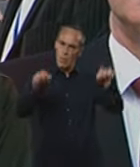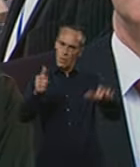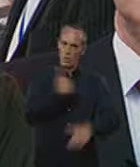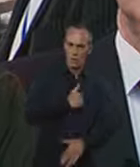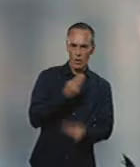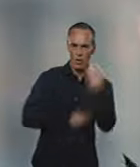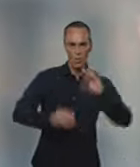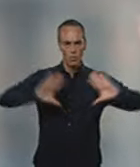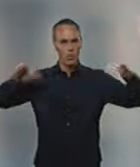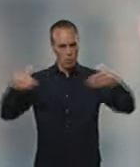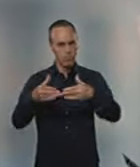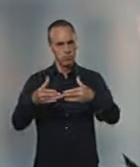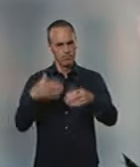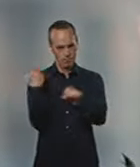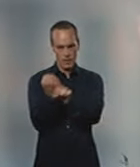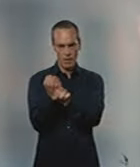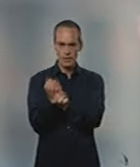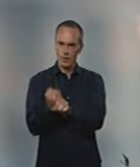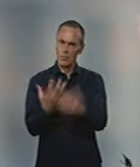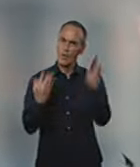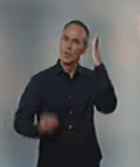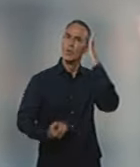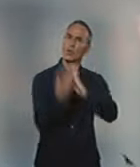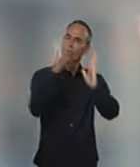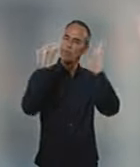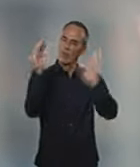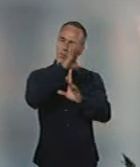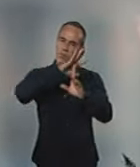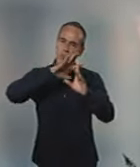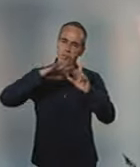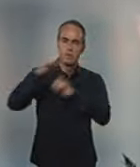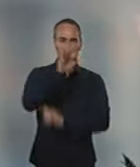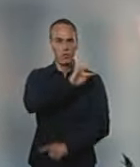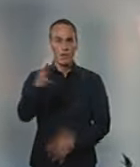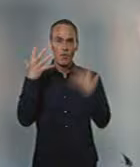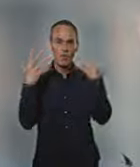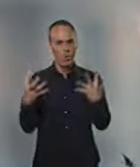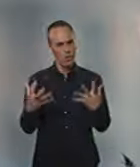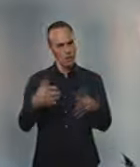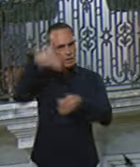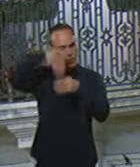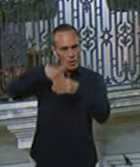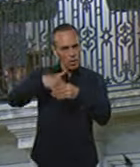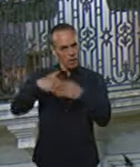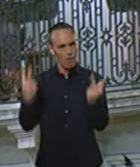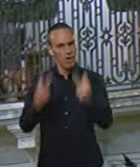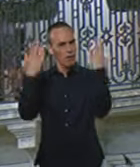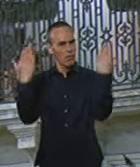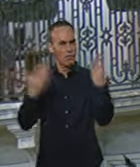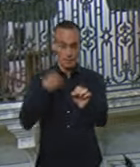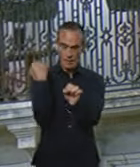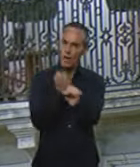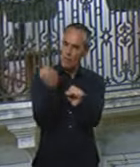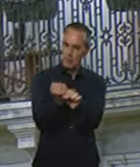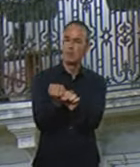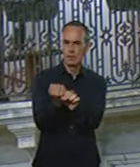collectif oui je veux un nouveau modèle social français où le travail sera reconnu comme un valeur où l'on